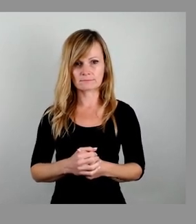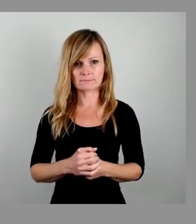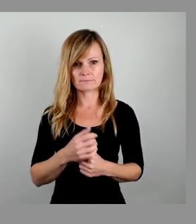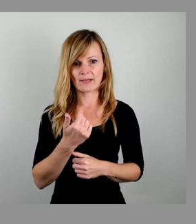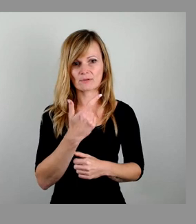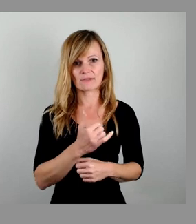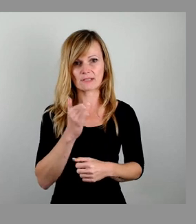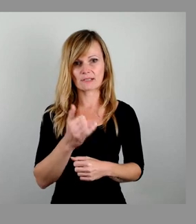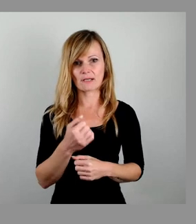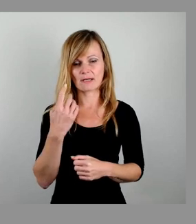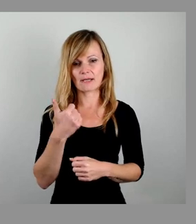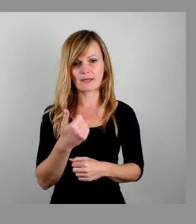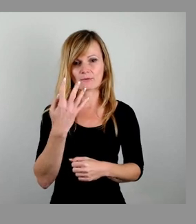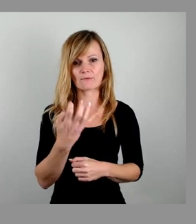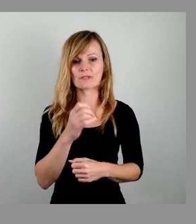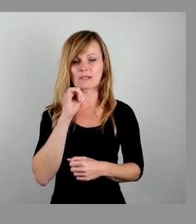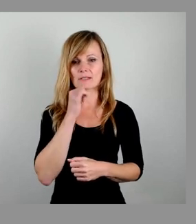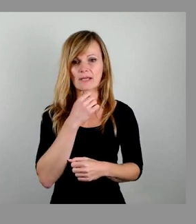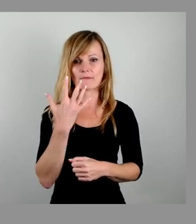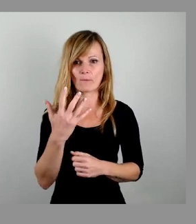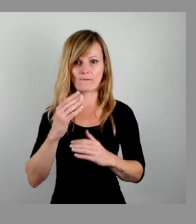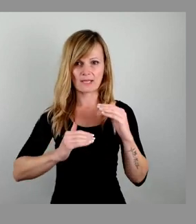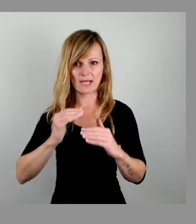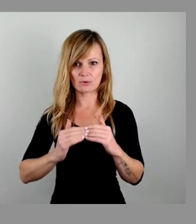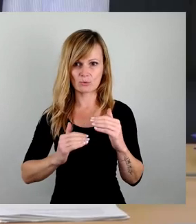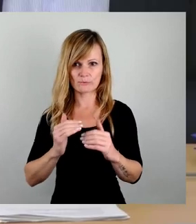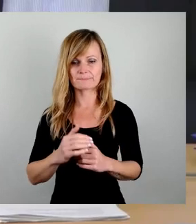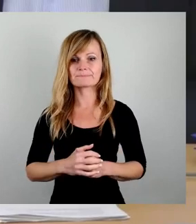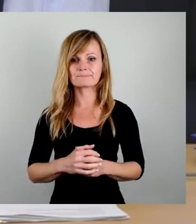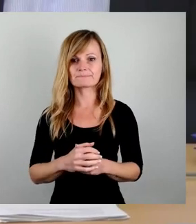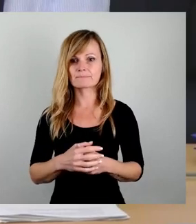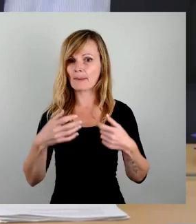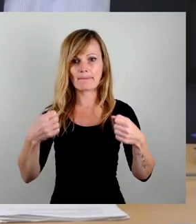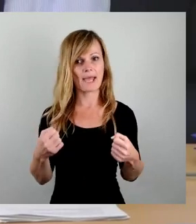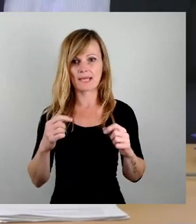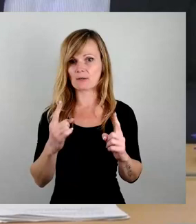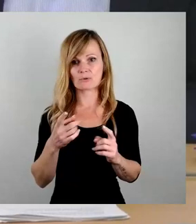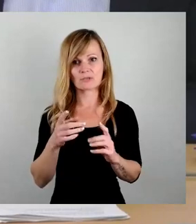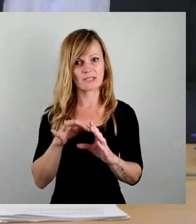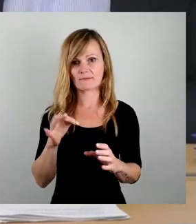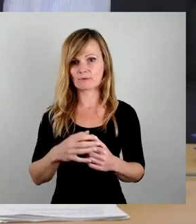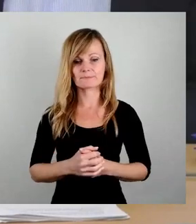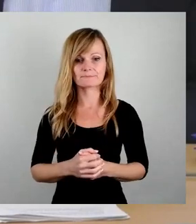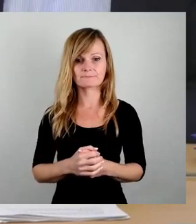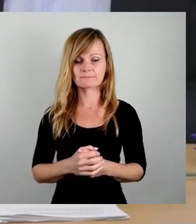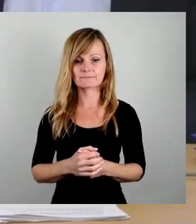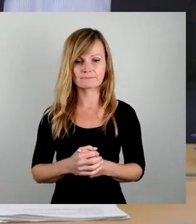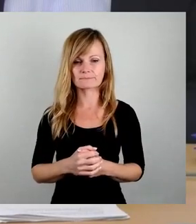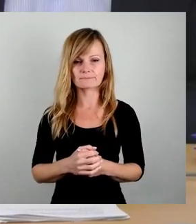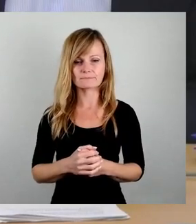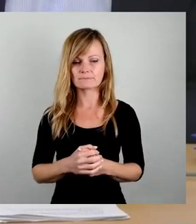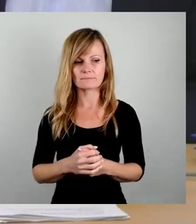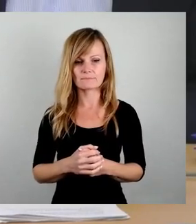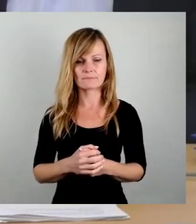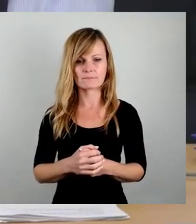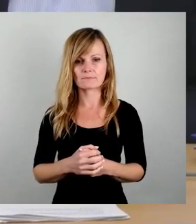...21 Ja, 41 Nein, 5 Enthaltung, hat damit auch keine Mehrheit gefunden. Insoweit ist der